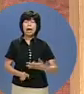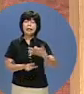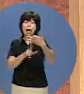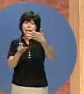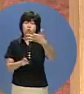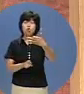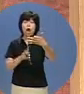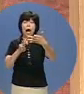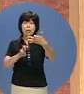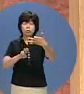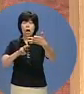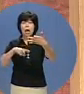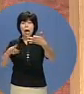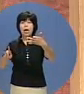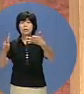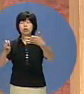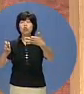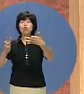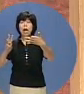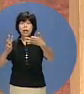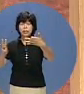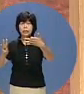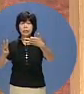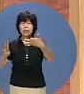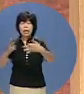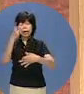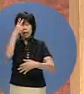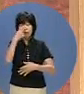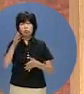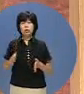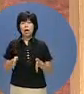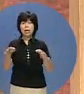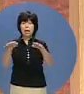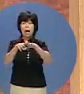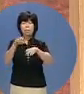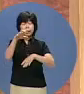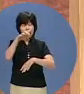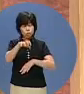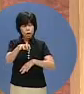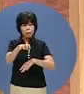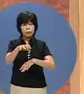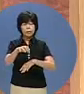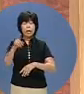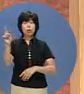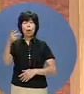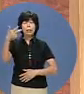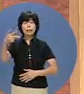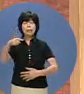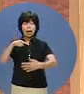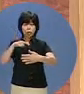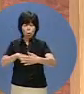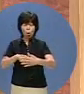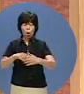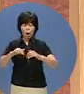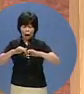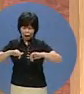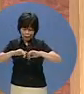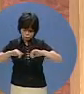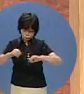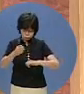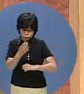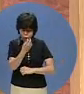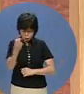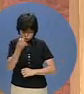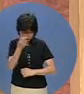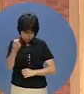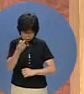さて、8月20日から23日の4日間、芸術会館ミラクで生駒市内の遺跡から出土した